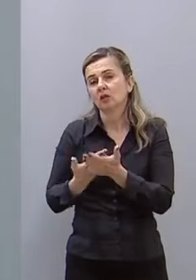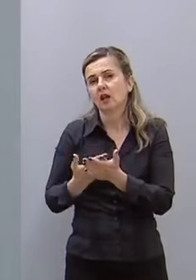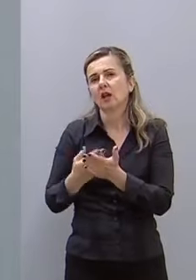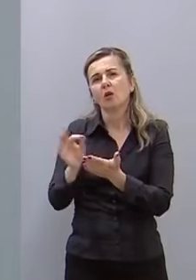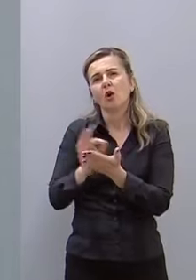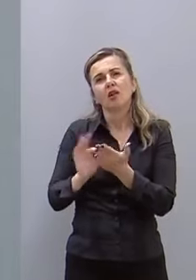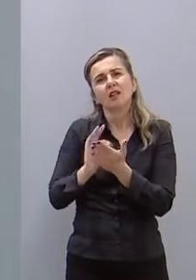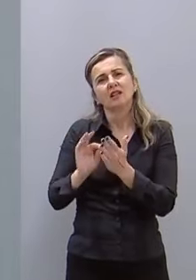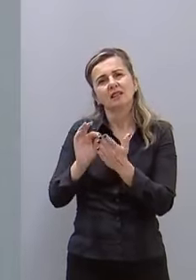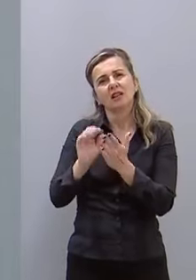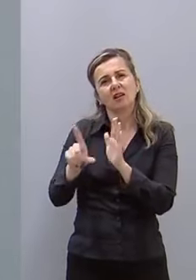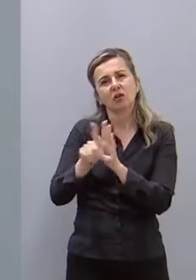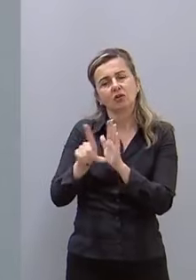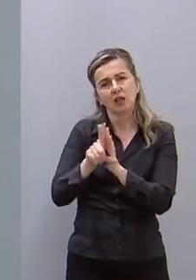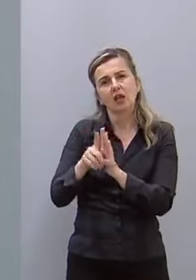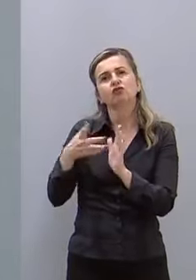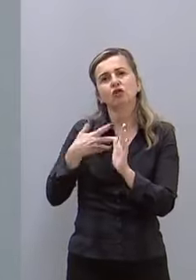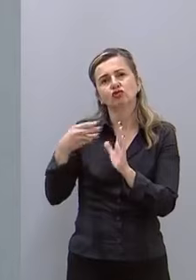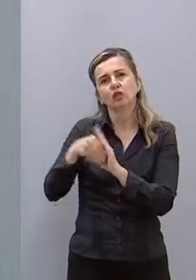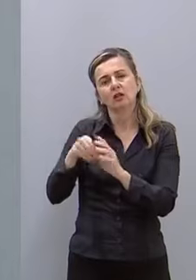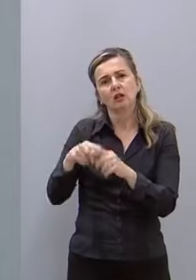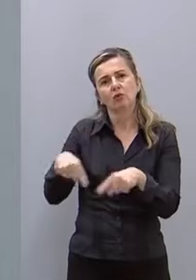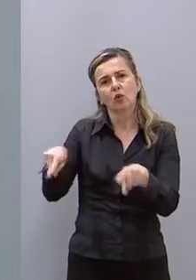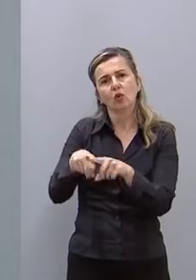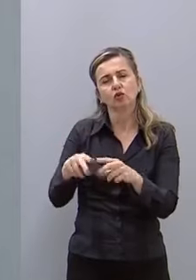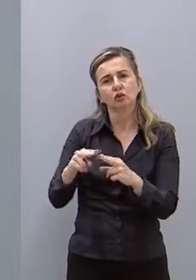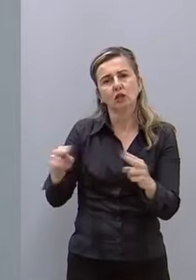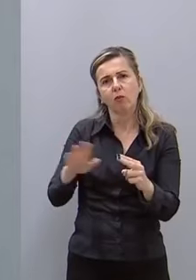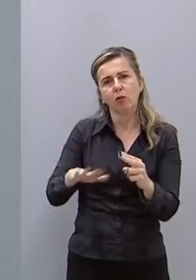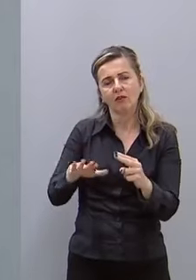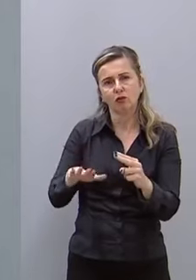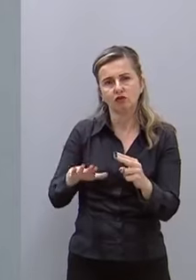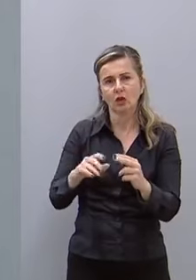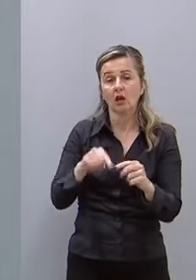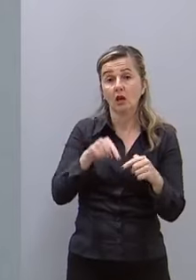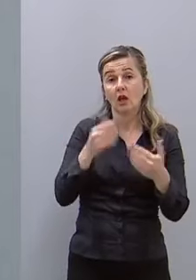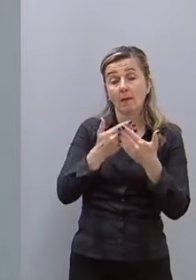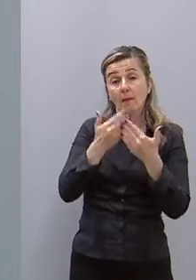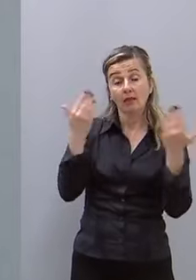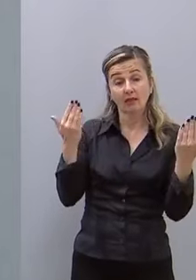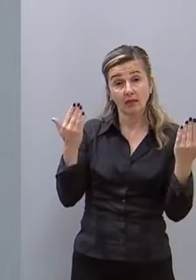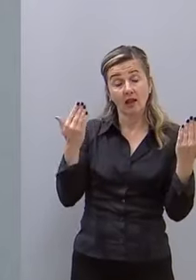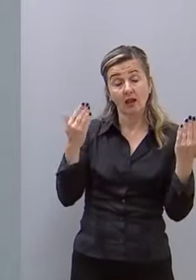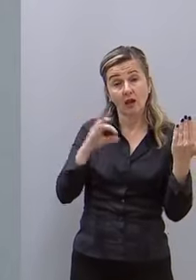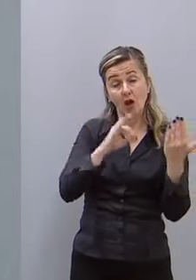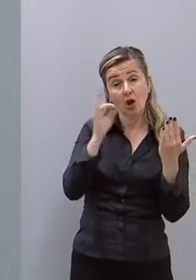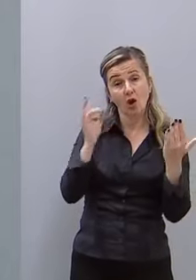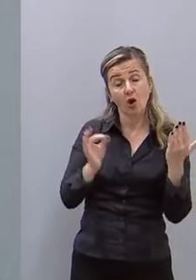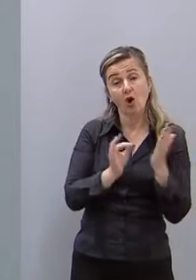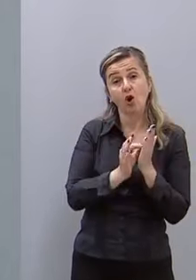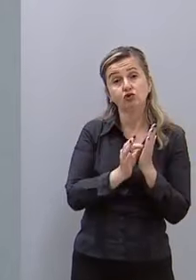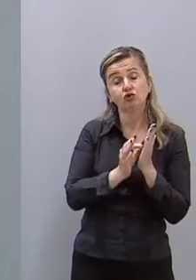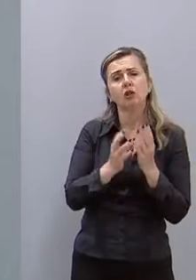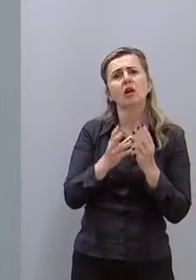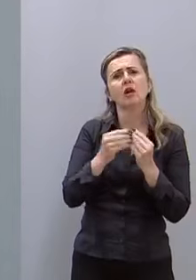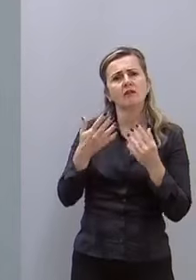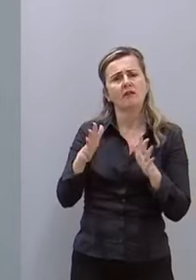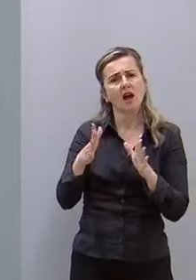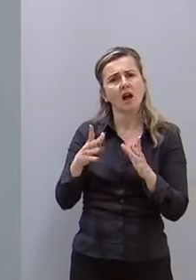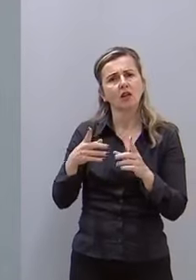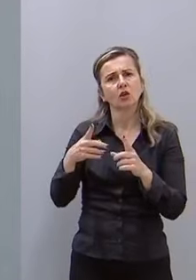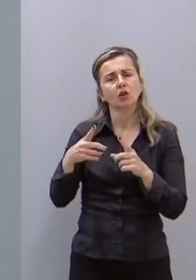abbiamo in in consiglio in consiglio provinciale stamattina abbiamo fatto la consueta riunione